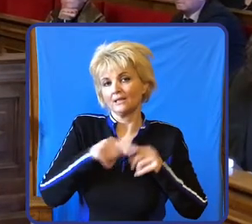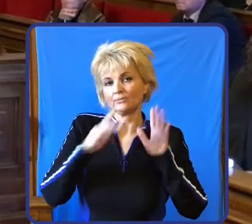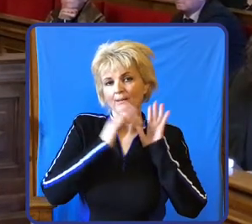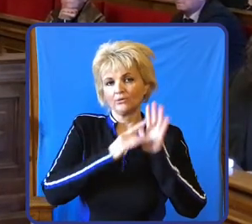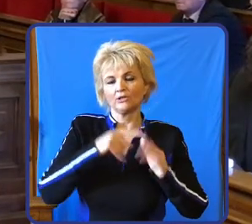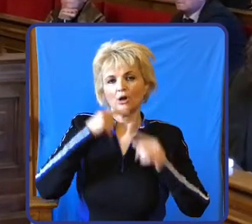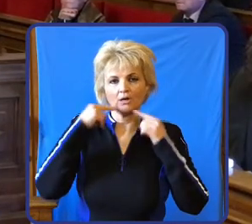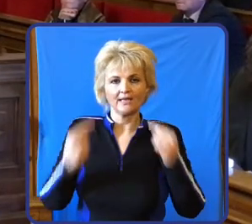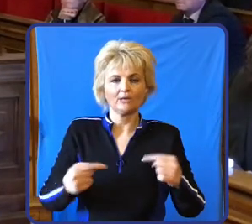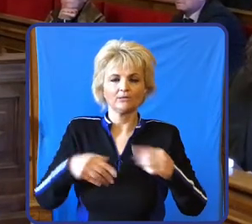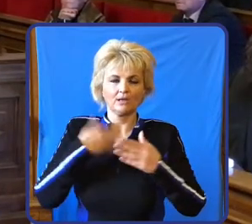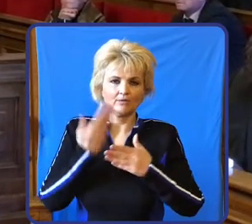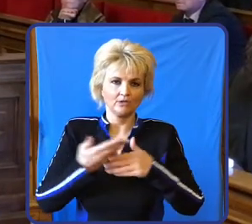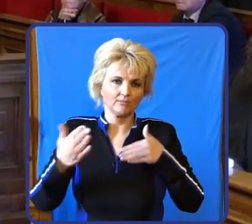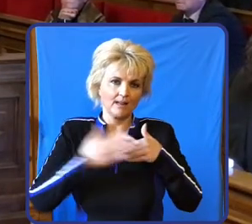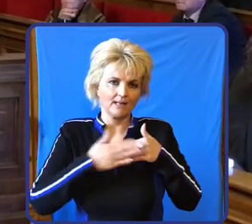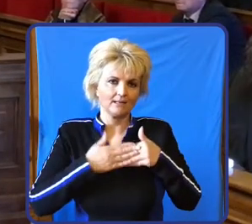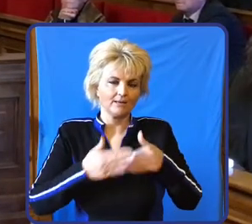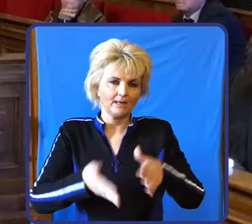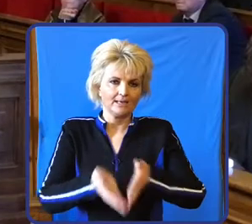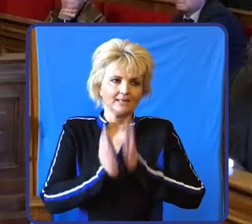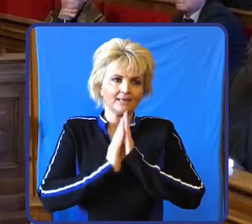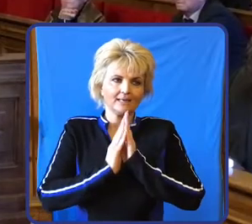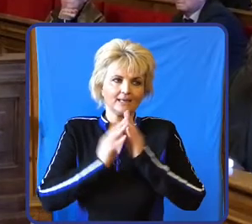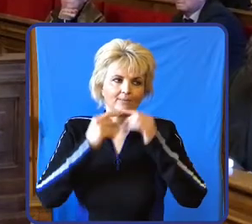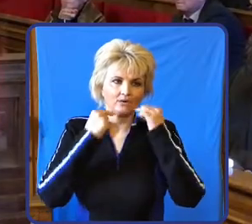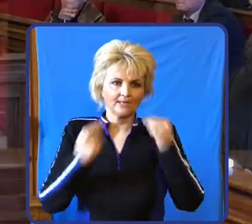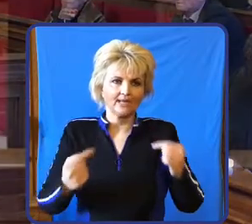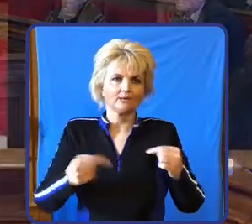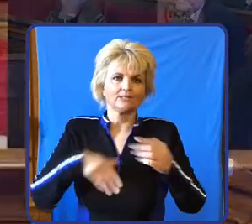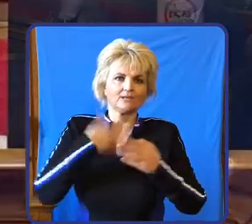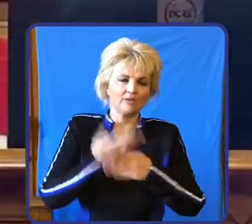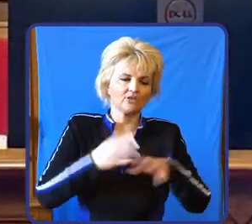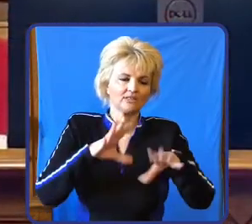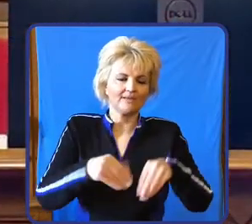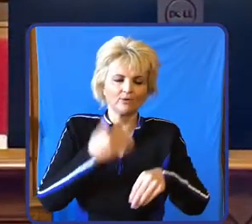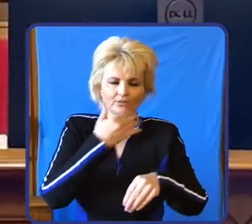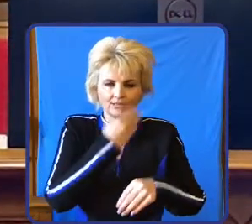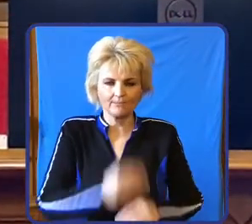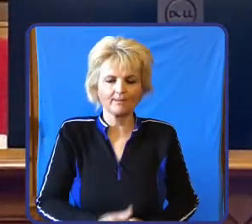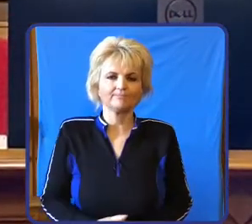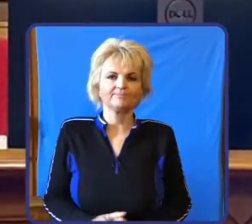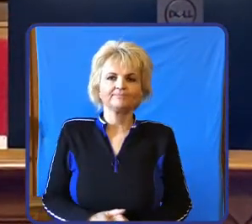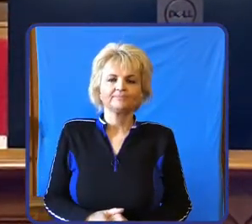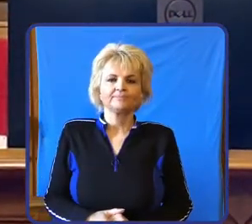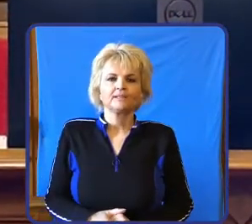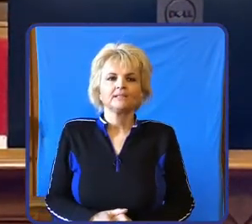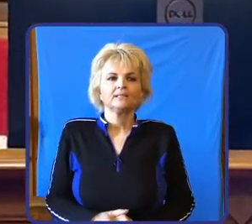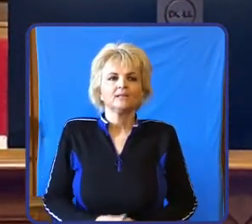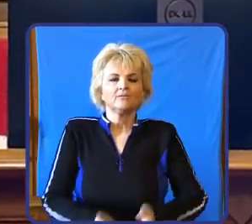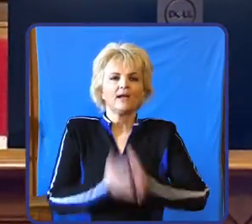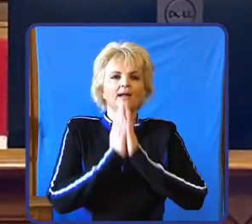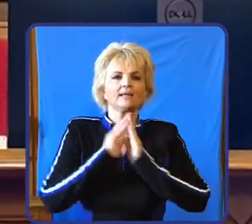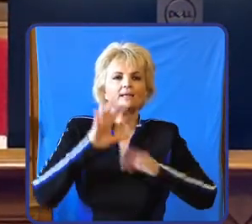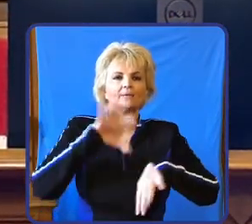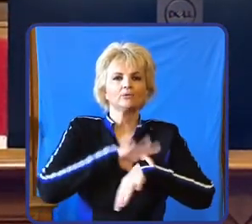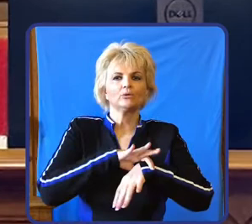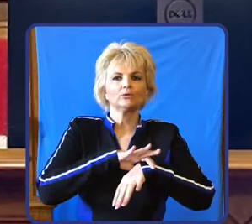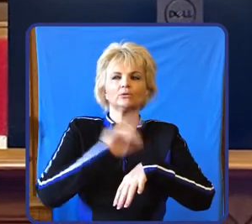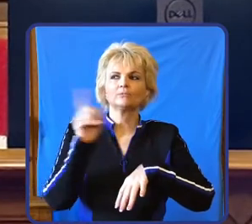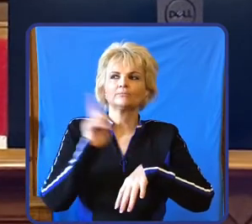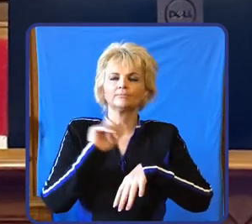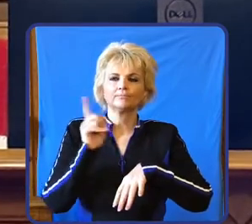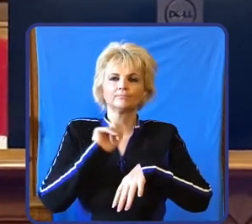a határozati javaslat melléketében. Kérem a határozati javaslat elfogadását, köszönöm. Én is köszönöm. Felkérem, doktor,